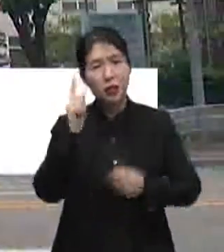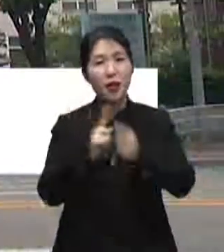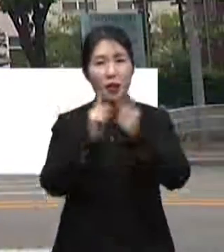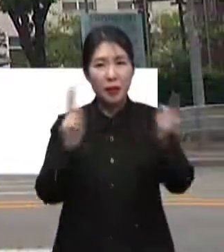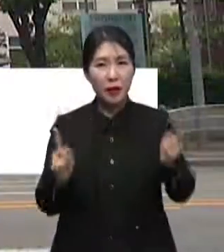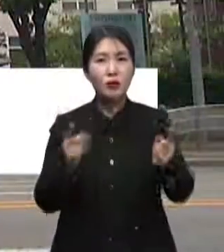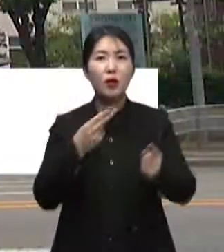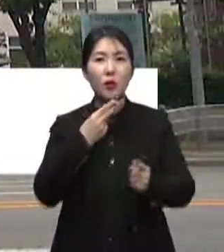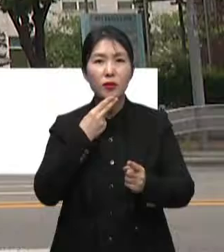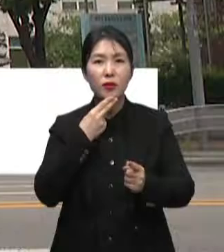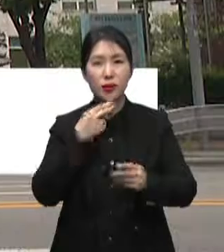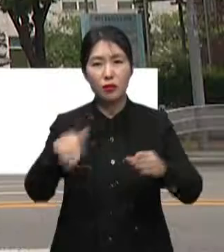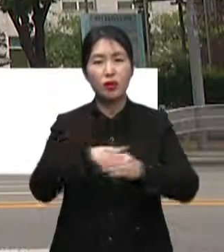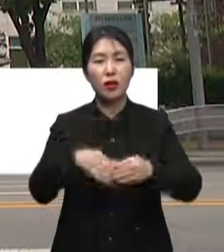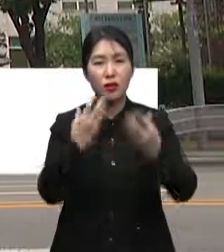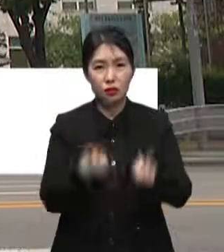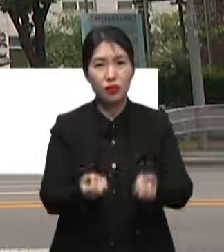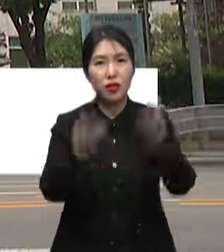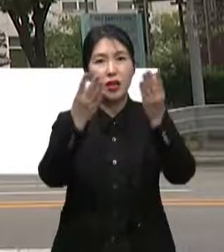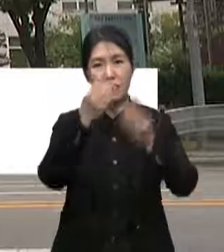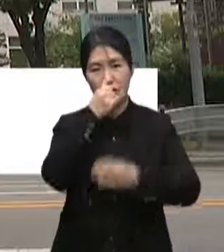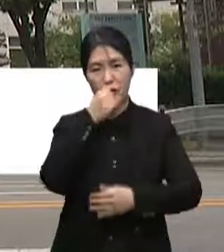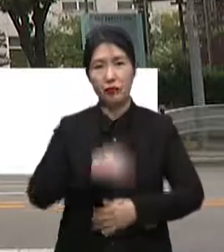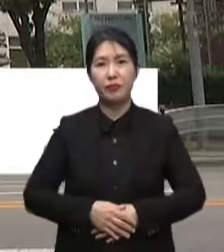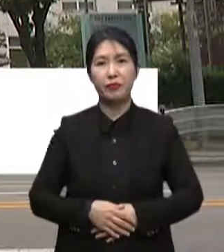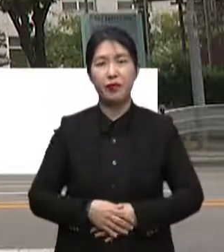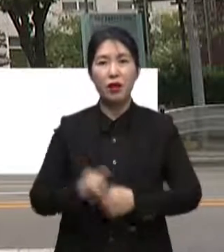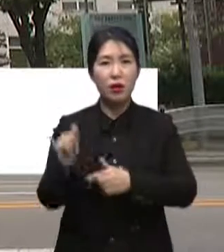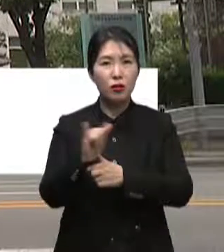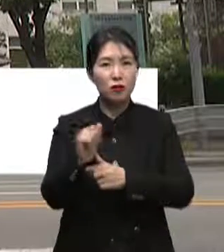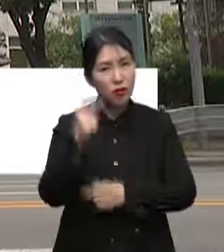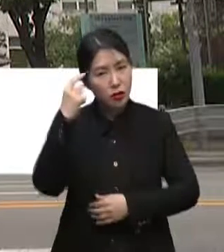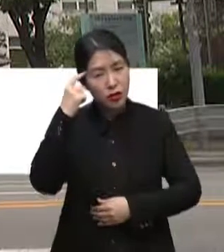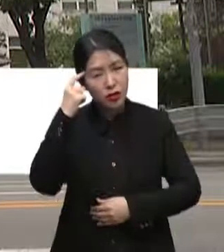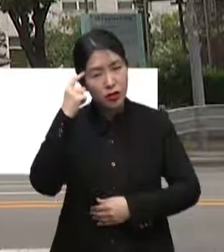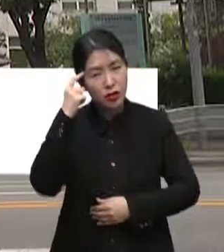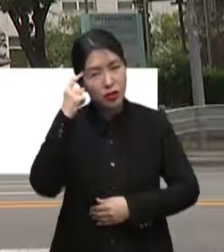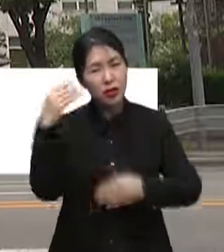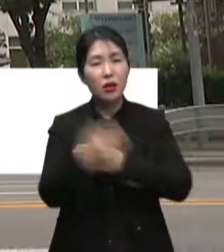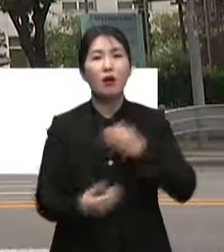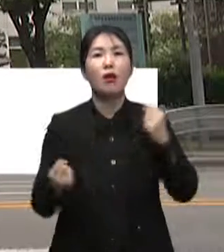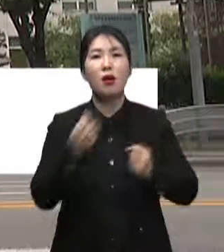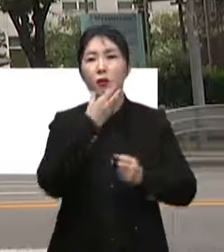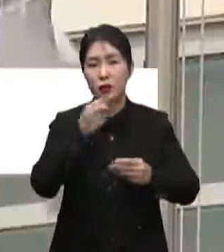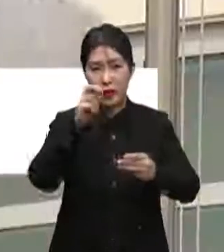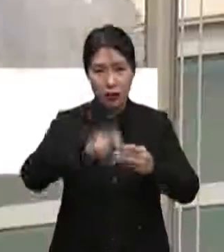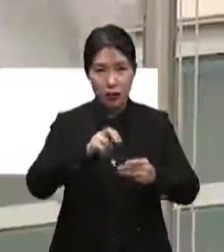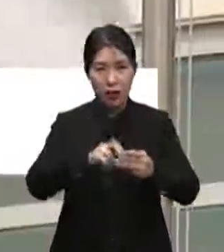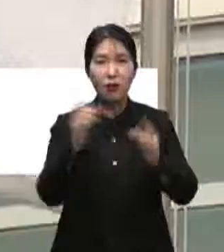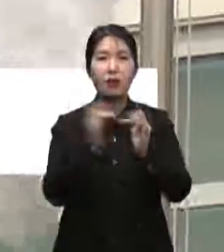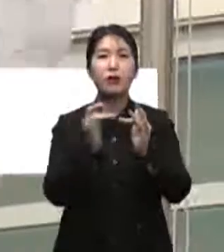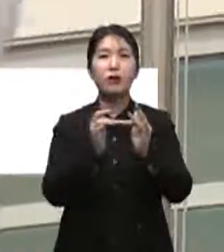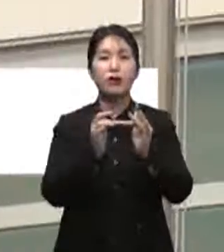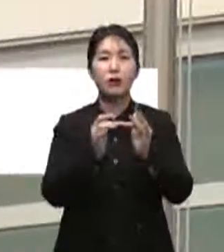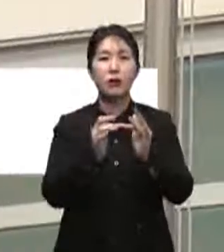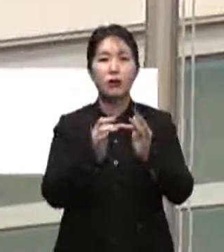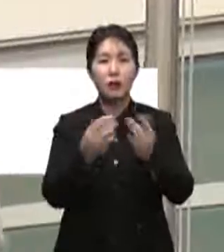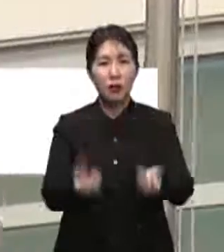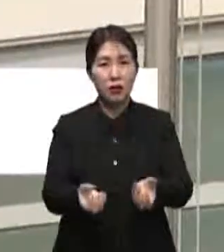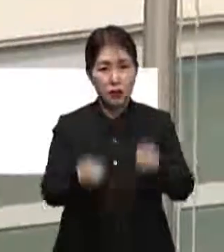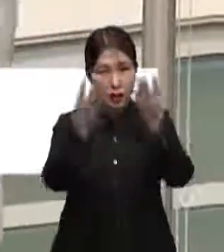문화축제를 개최합니다. 행사는 연수구 정신건강복지센터에서 주관해 온라인으로 실시되며